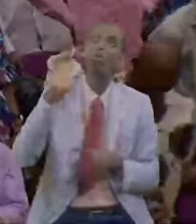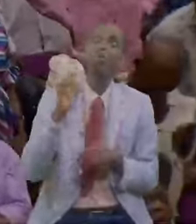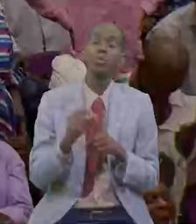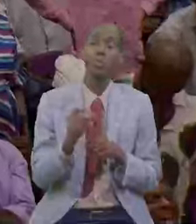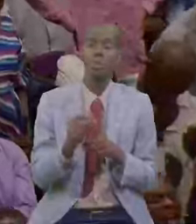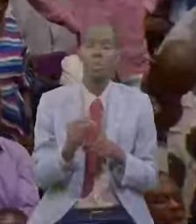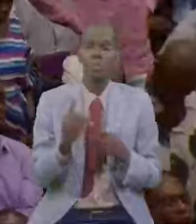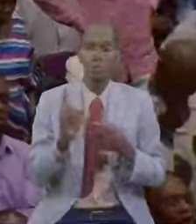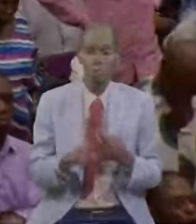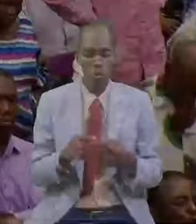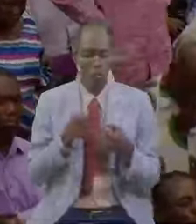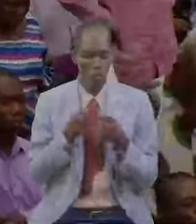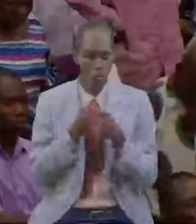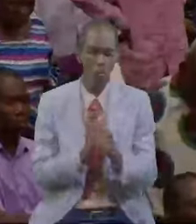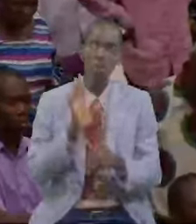avec la parole.